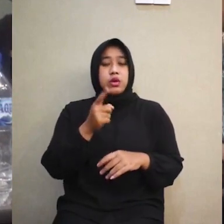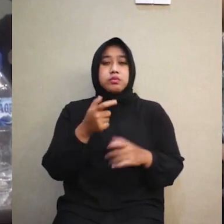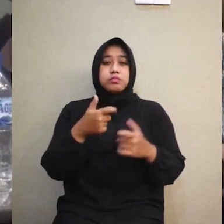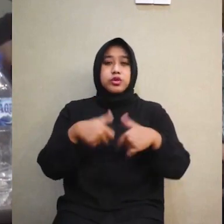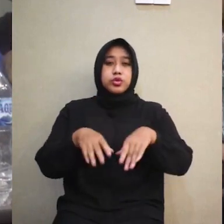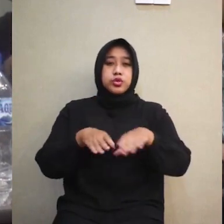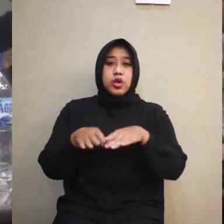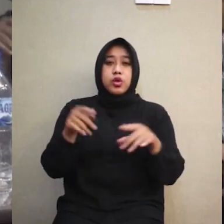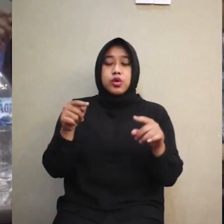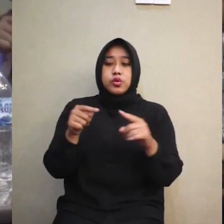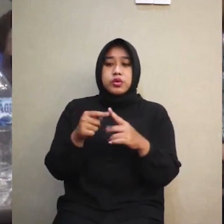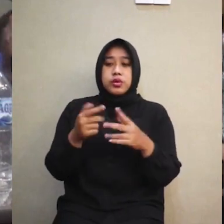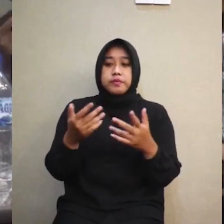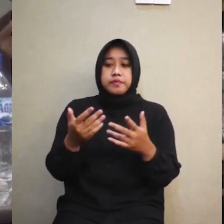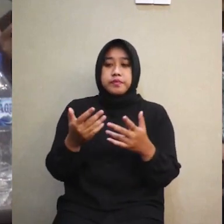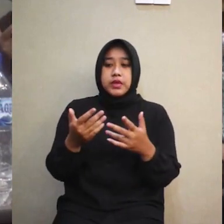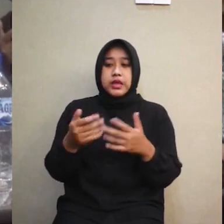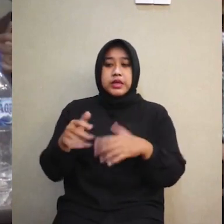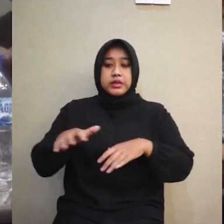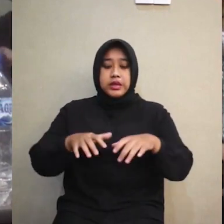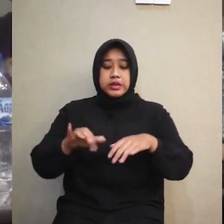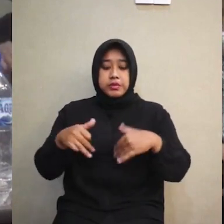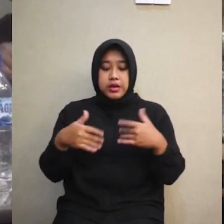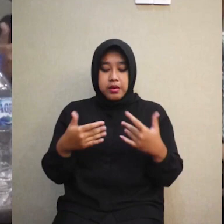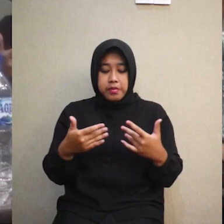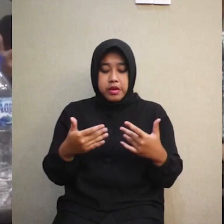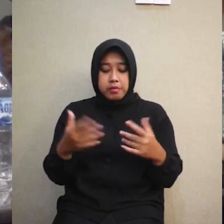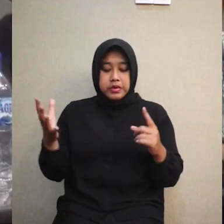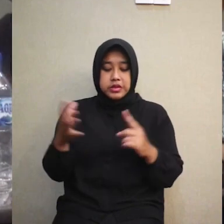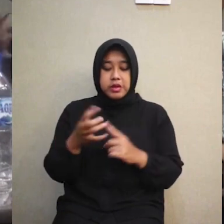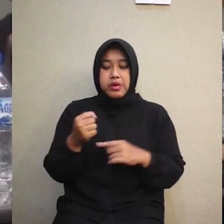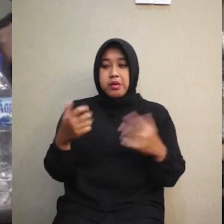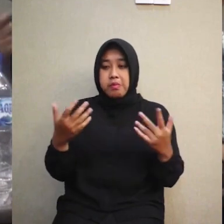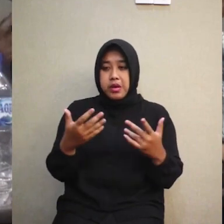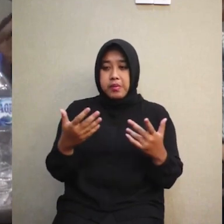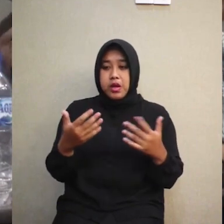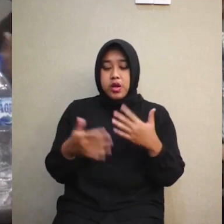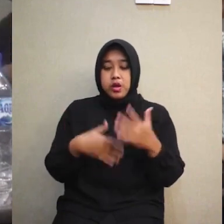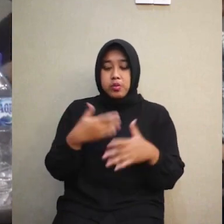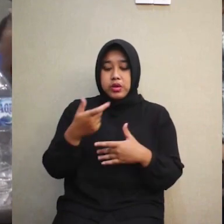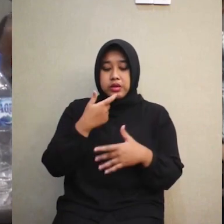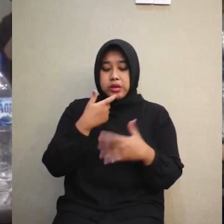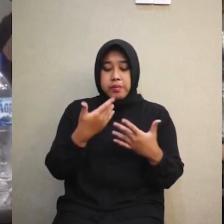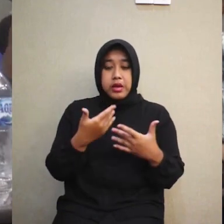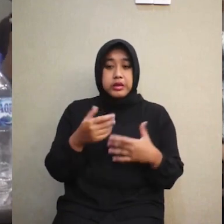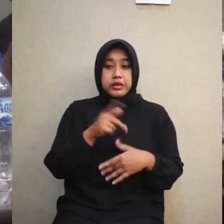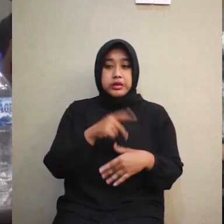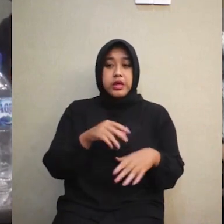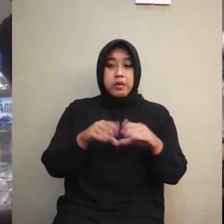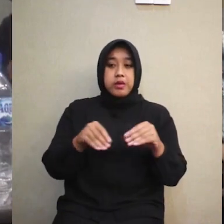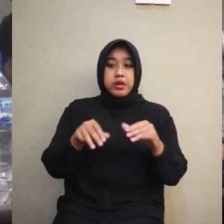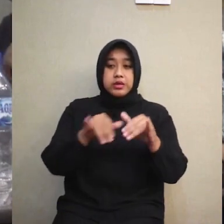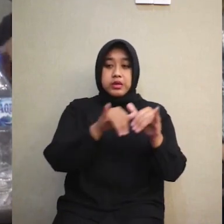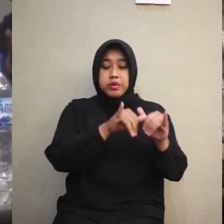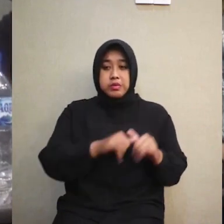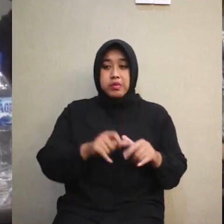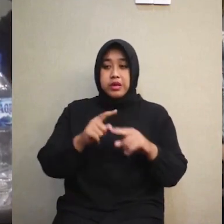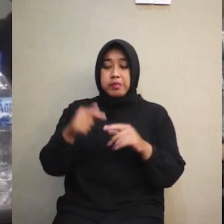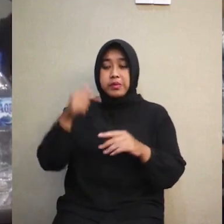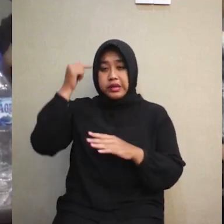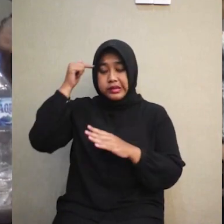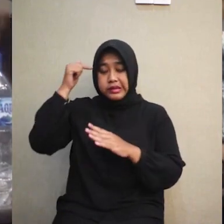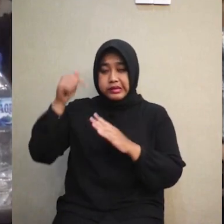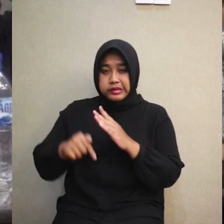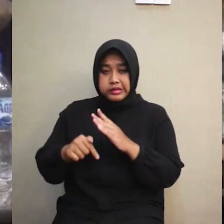agak realistis strateginya Seperti apa capaiannya bagaimana dan kemudian kita bekerja bersama tapi tetap kritis dengan